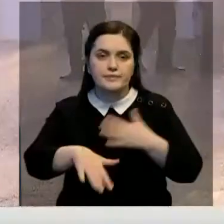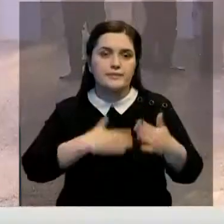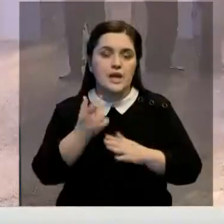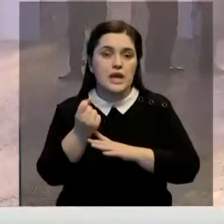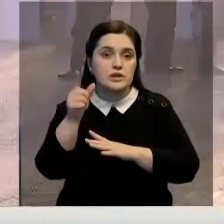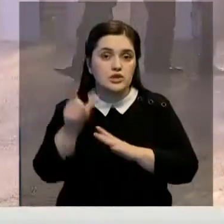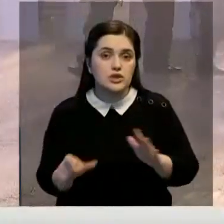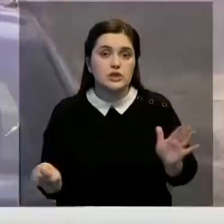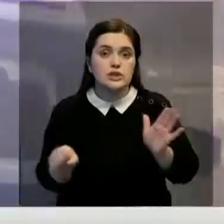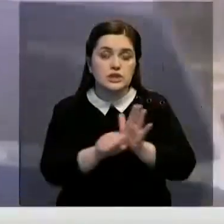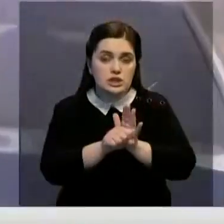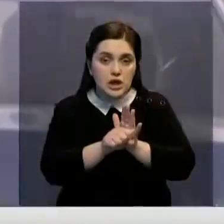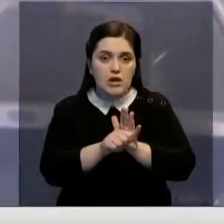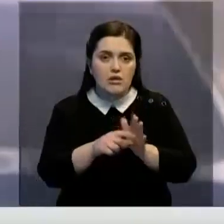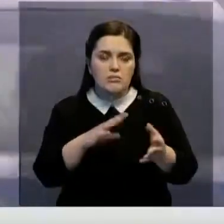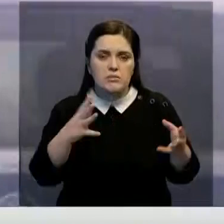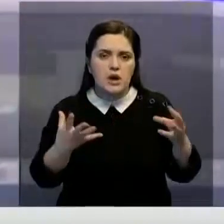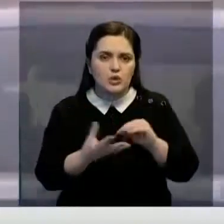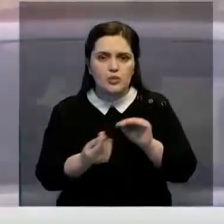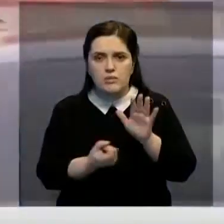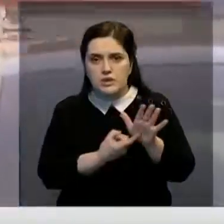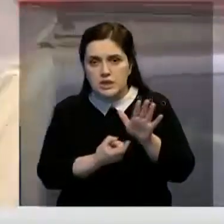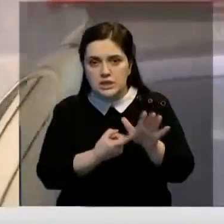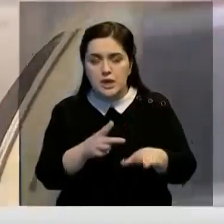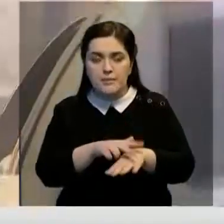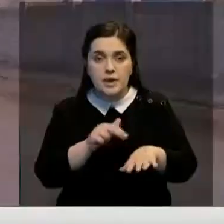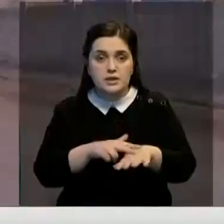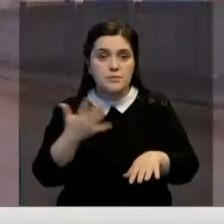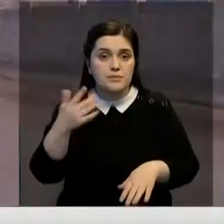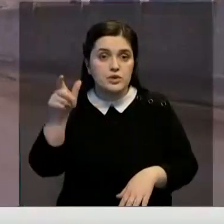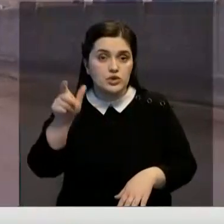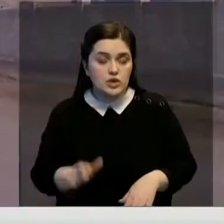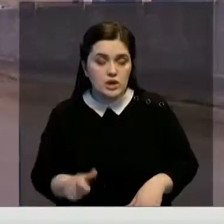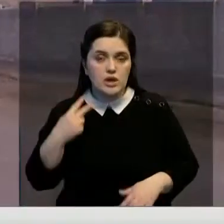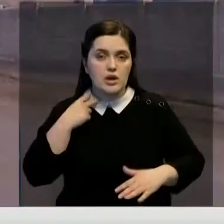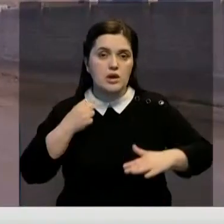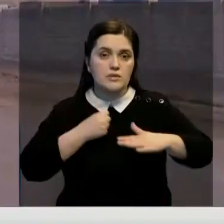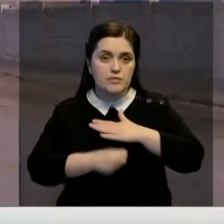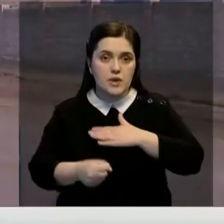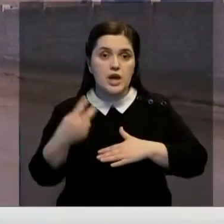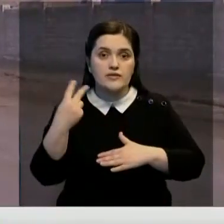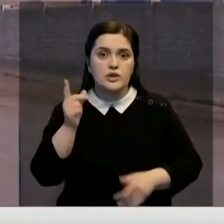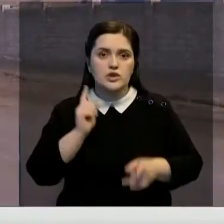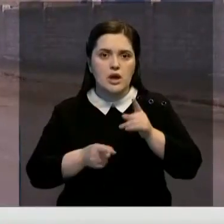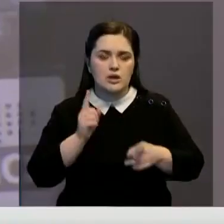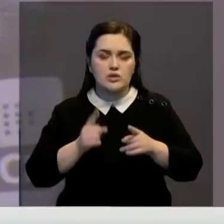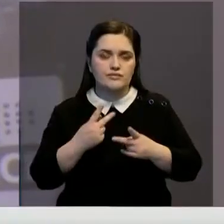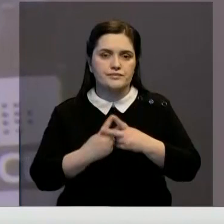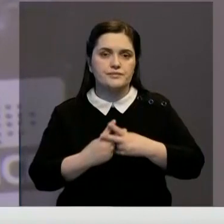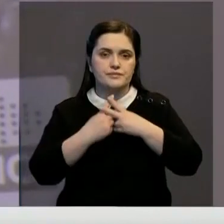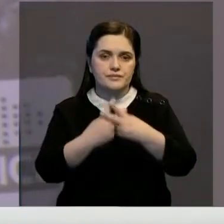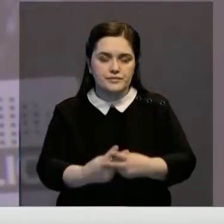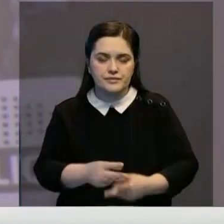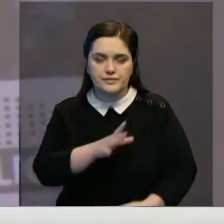И погибли тогда 11 человек. По итогам следствия 50 человек осудили, 20 получили реальные